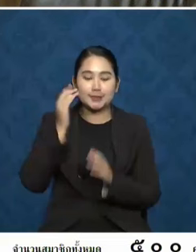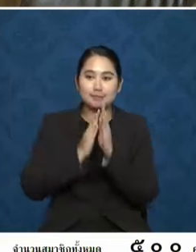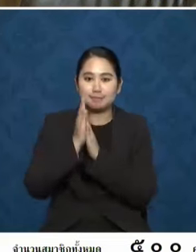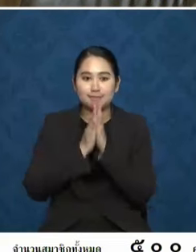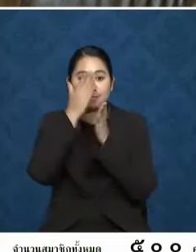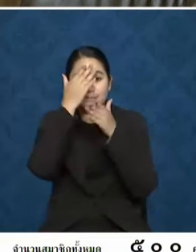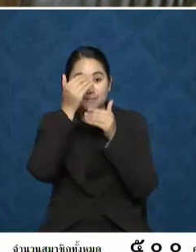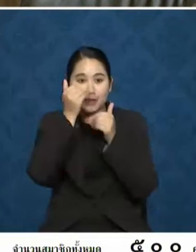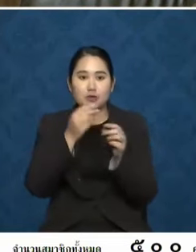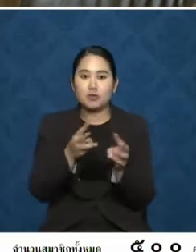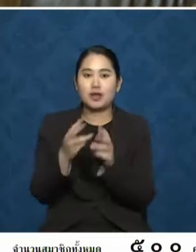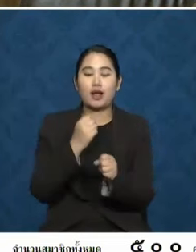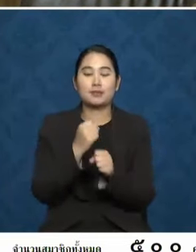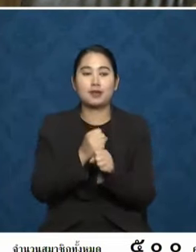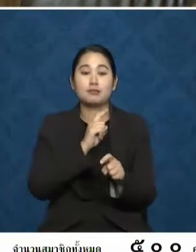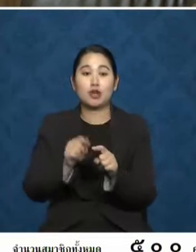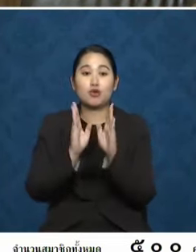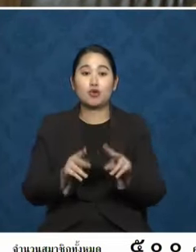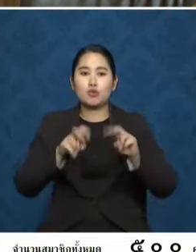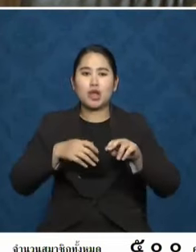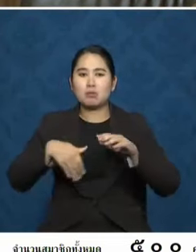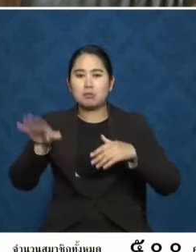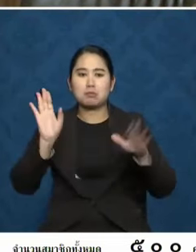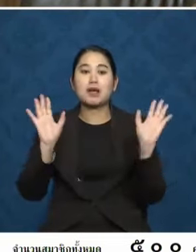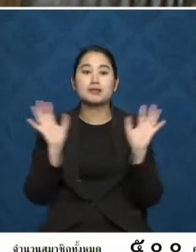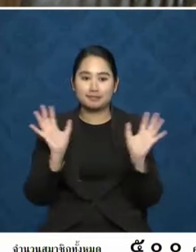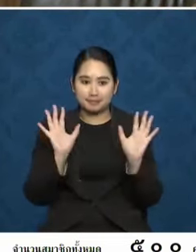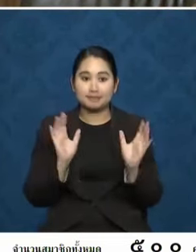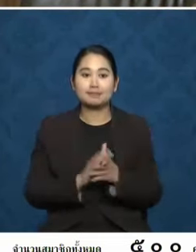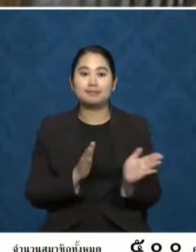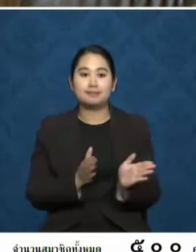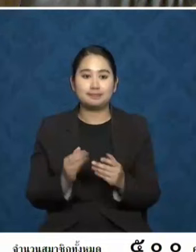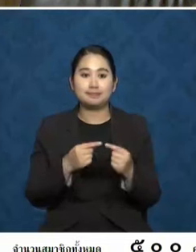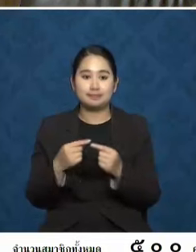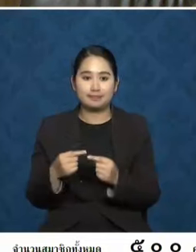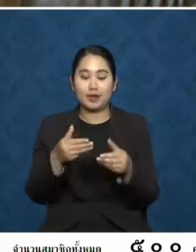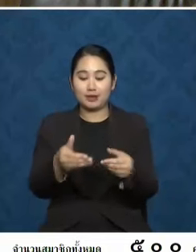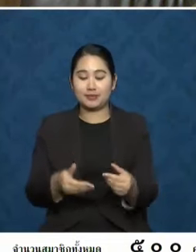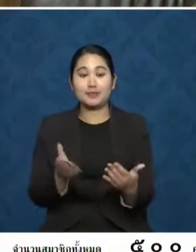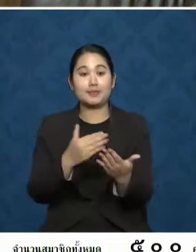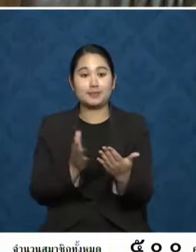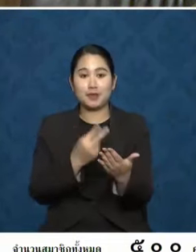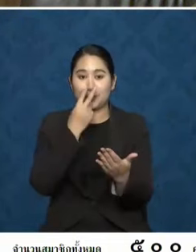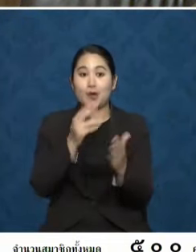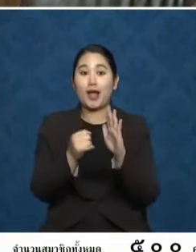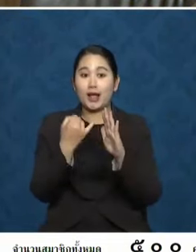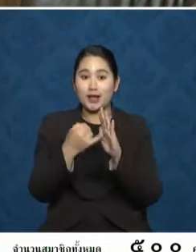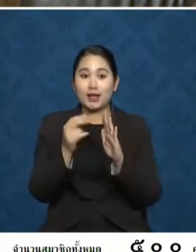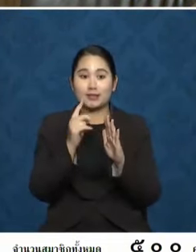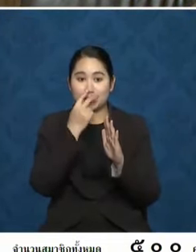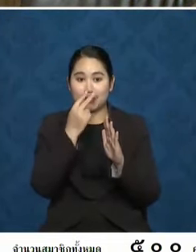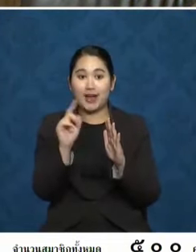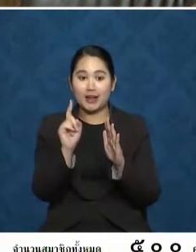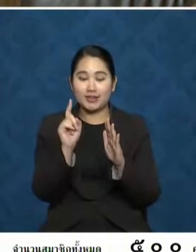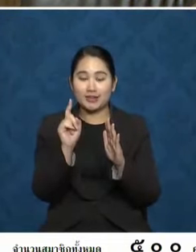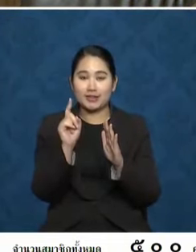หาวิธีการ ไม่ให้นกวจัย ไหลออกนอกประเทศครัสำหรบรายงานของท่านนะครั ง่ายๆก็คือว่าผมเห็นแล้วว่